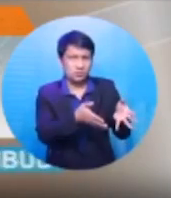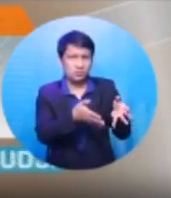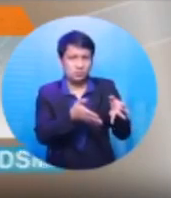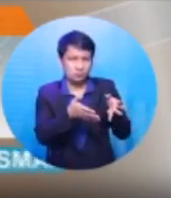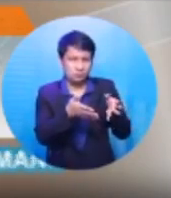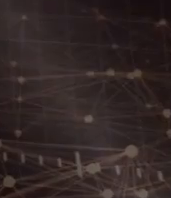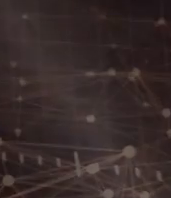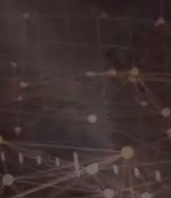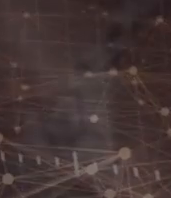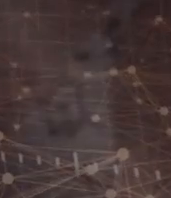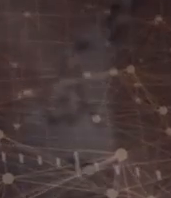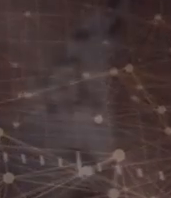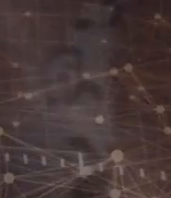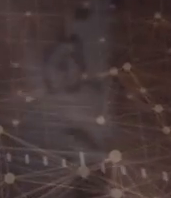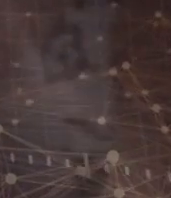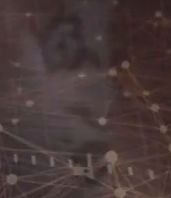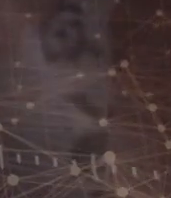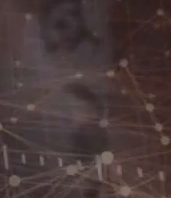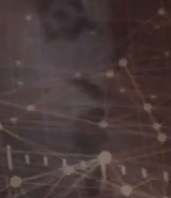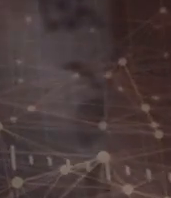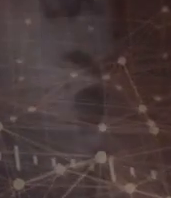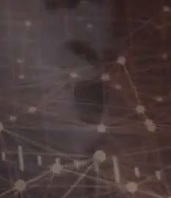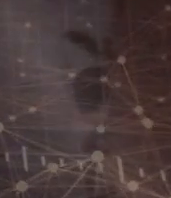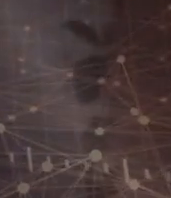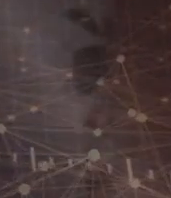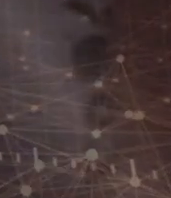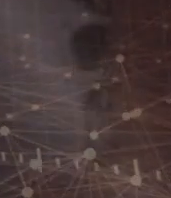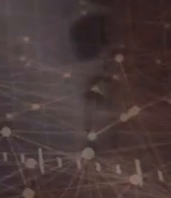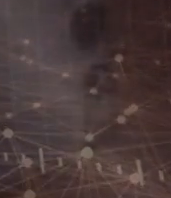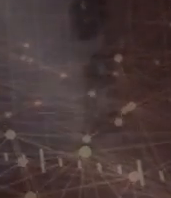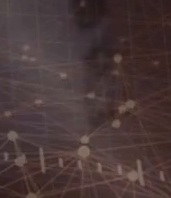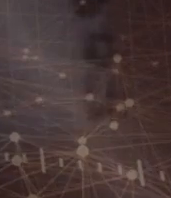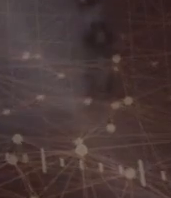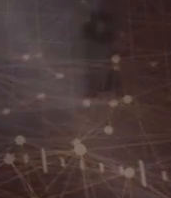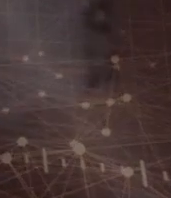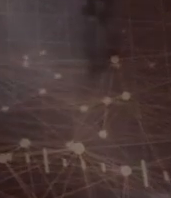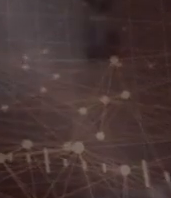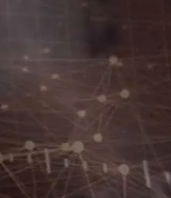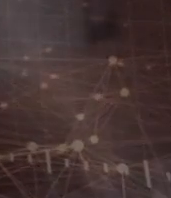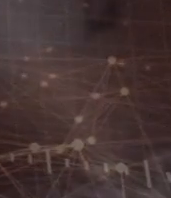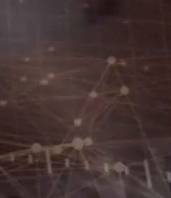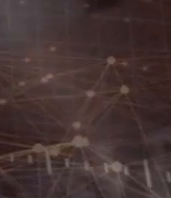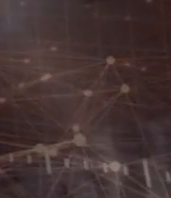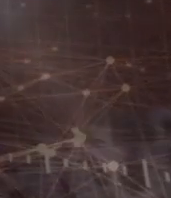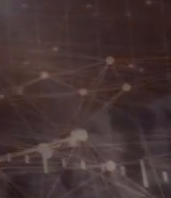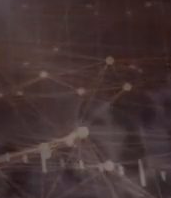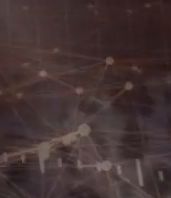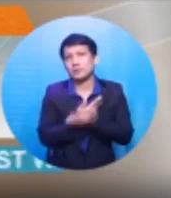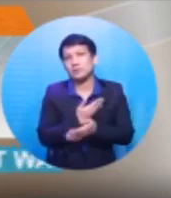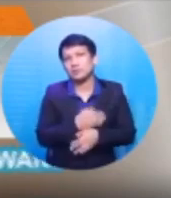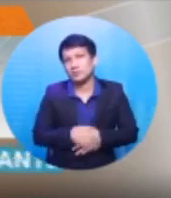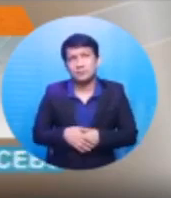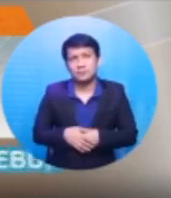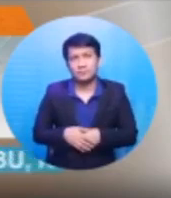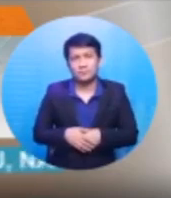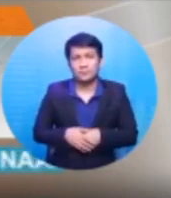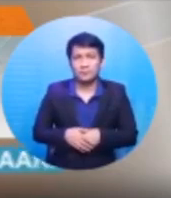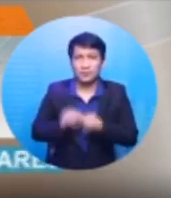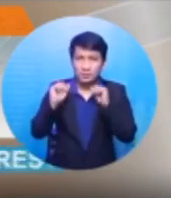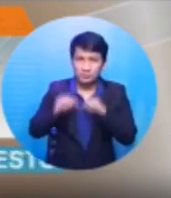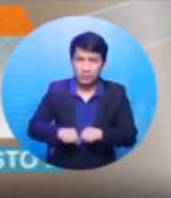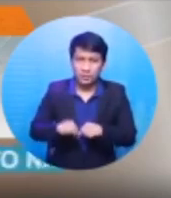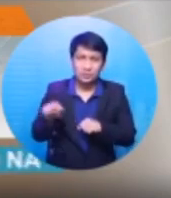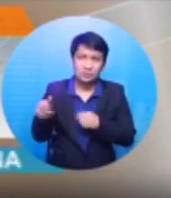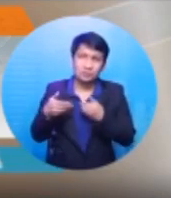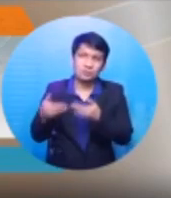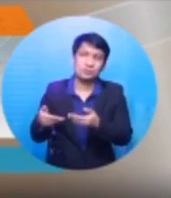mo na siya? Gusto ko po siyang ipa-deport, sir, sa ganyang ginawa niya sa akin. Dahil po may babae na po siya, sir. Ma'am, pwedeng gawa ng